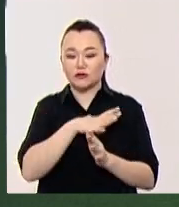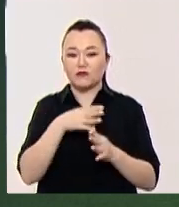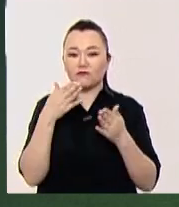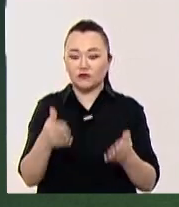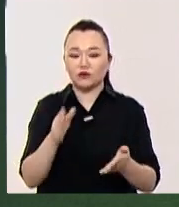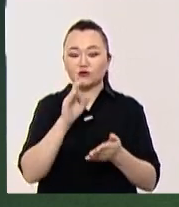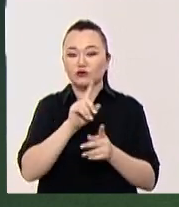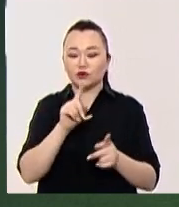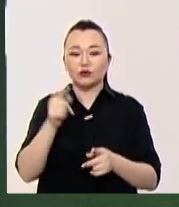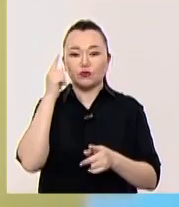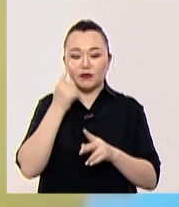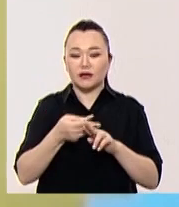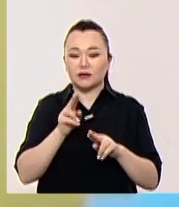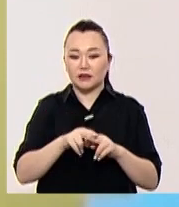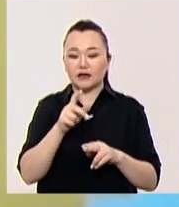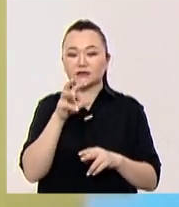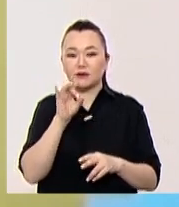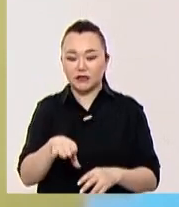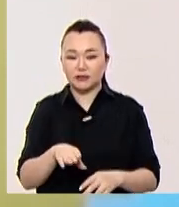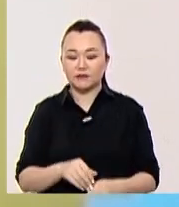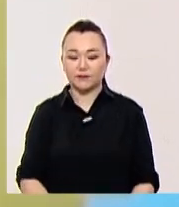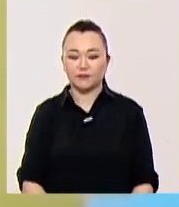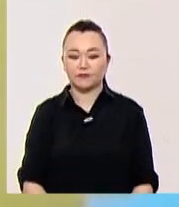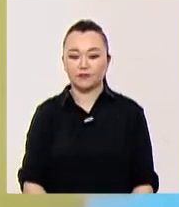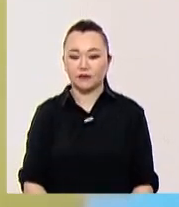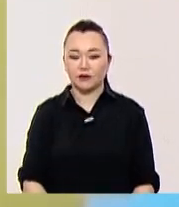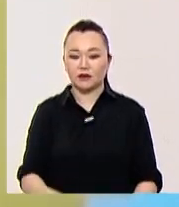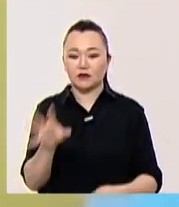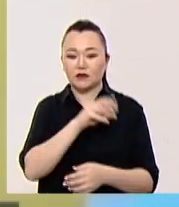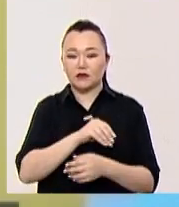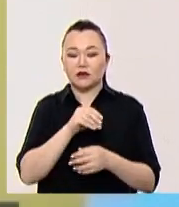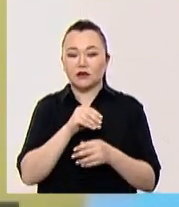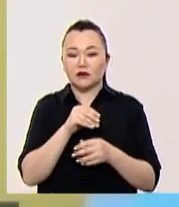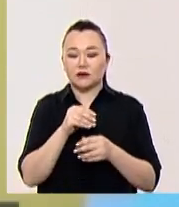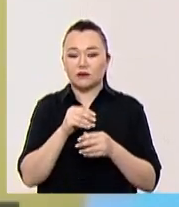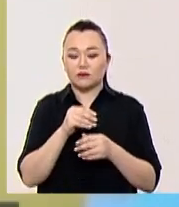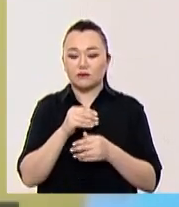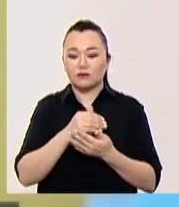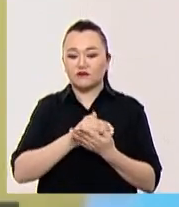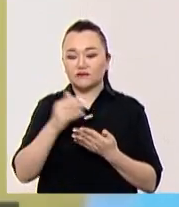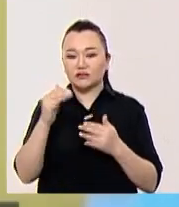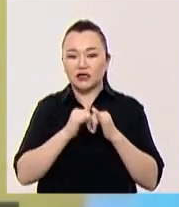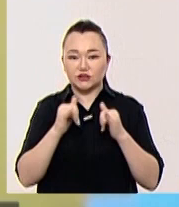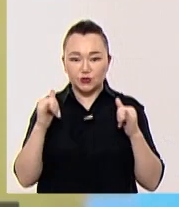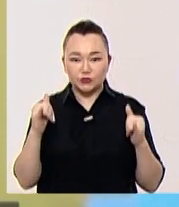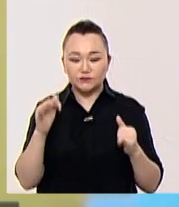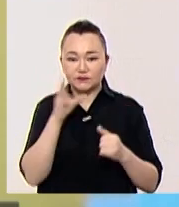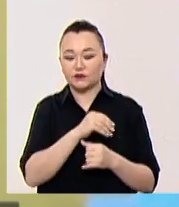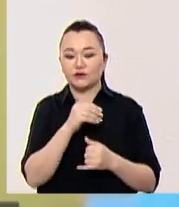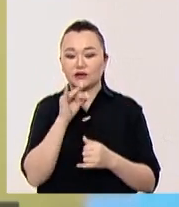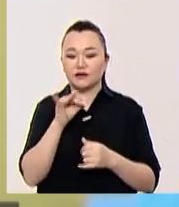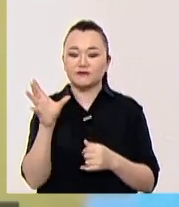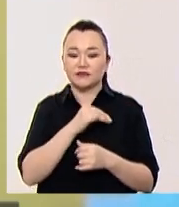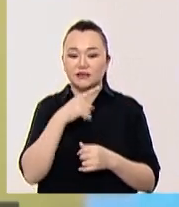что думают об этом эксперты. Что город переуплотняется и растет. И